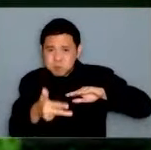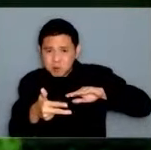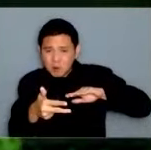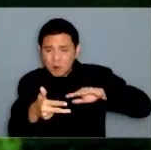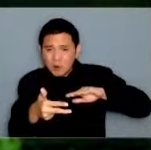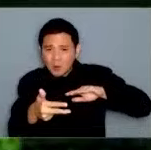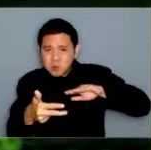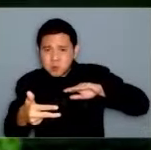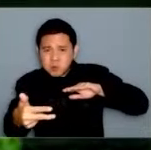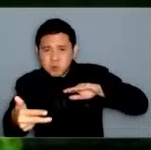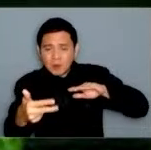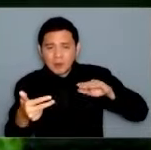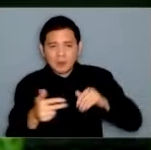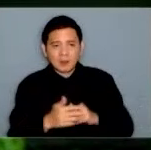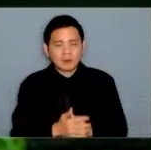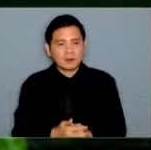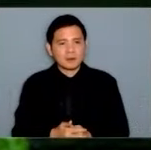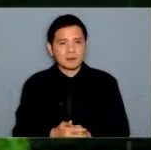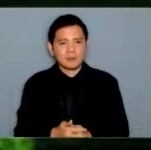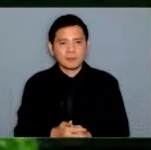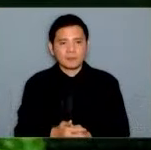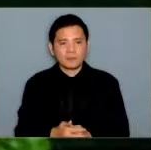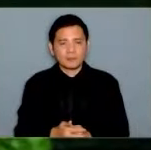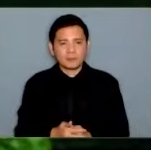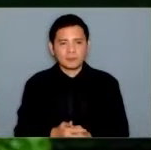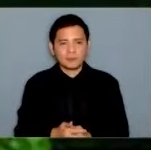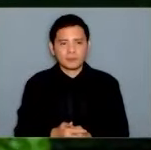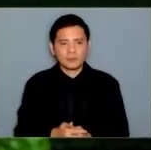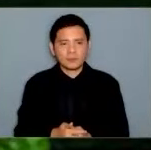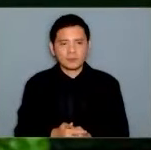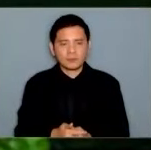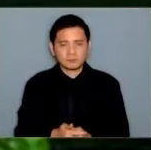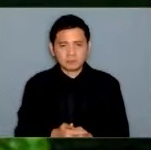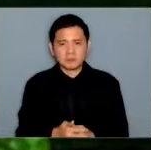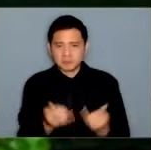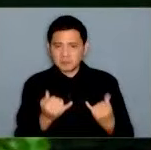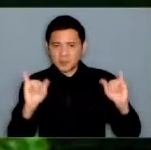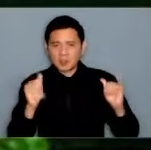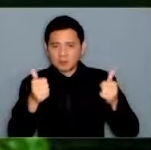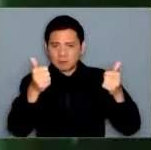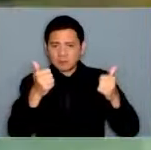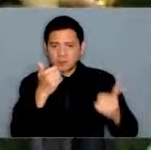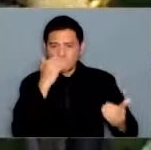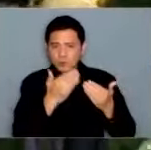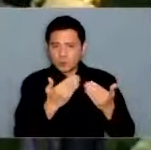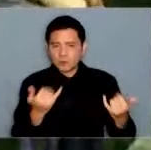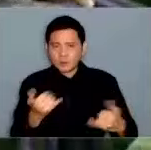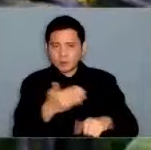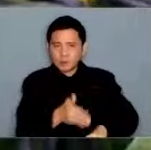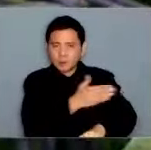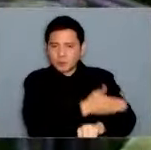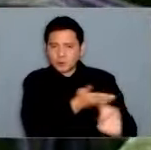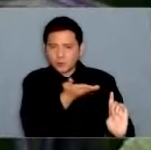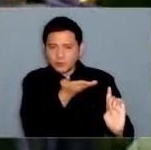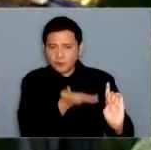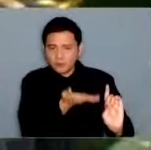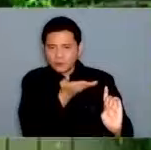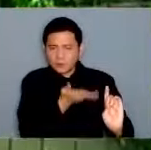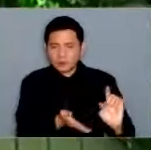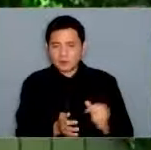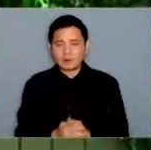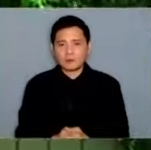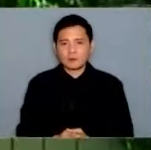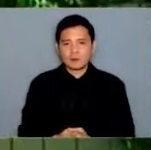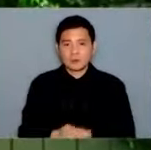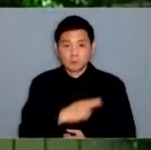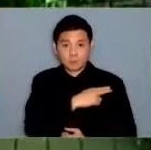kabilang banda nakaahon. Pero well and good naman po siya. Nag-recover lang po. Ayon sa mga pulis, nakaligtas ang driver